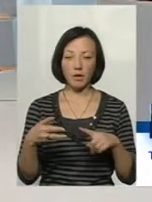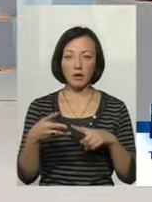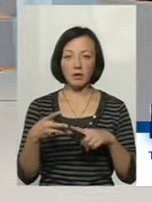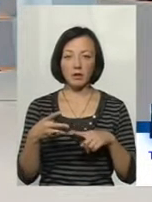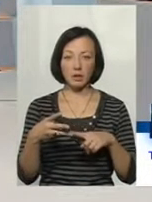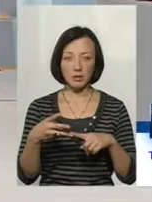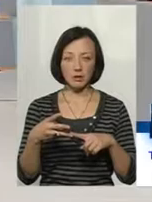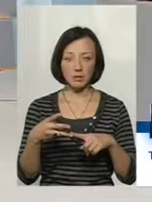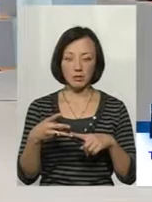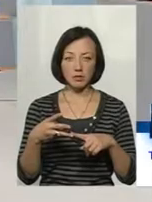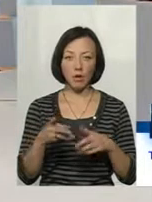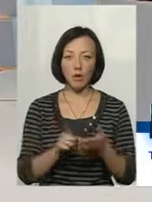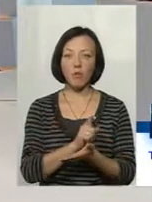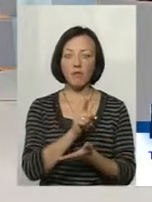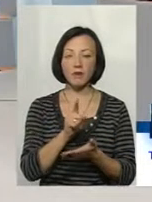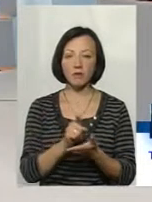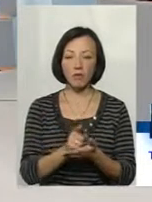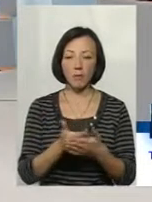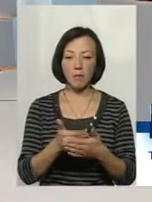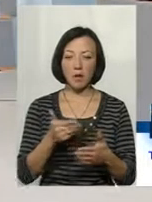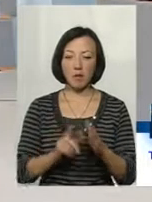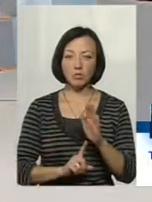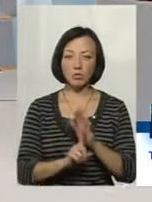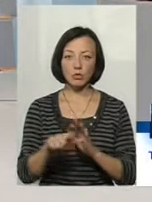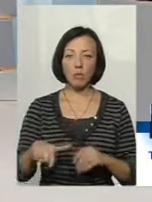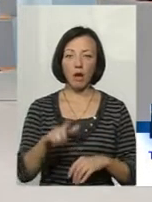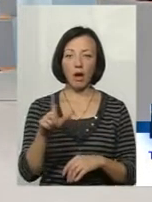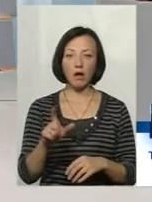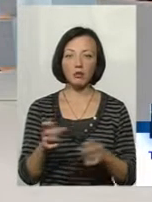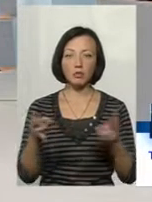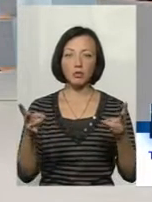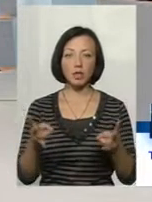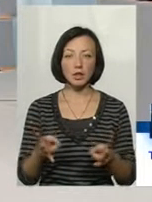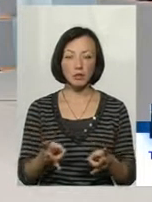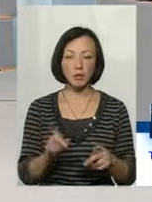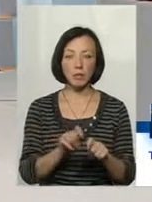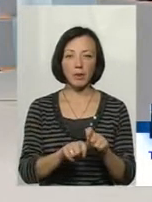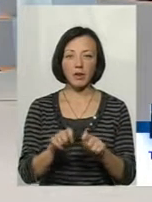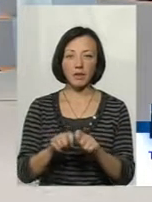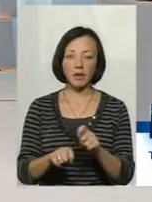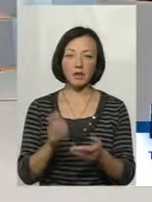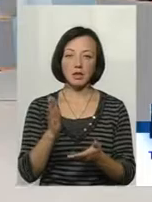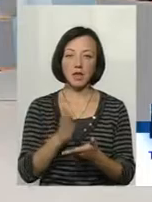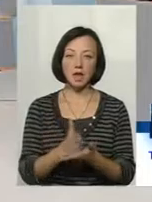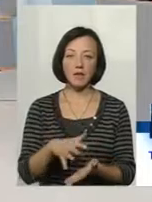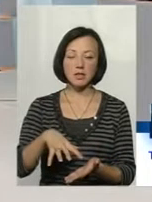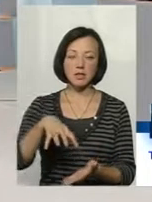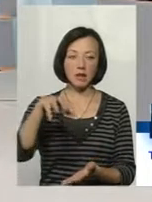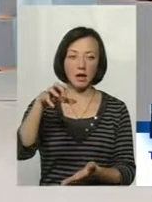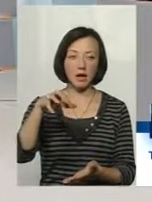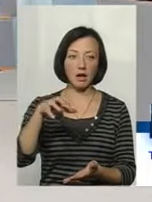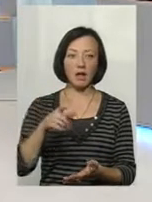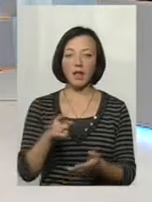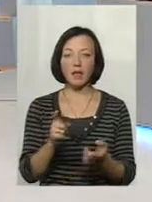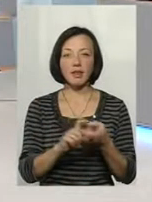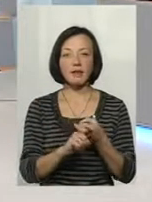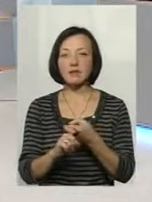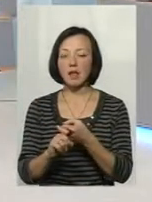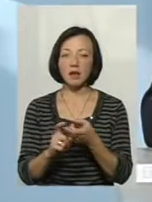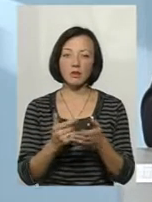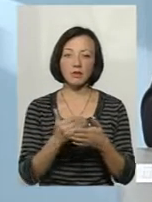Третє, обов'язково перед пуском газу потрібно перевіряти наявність тяги. Незалежно від